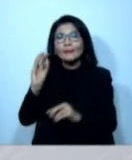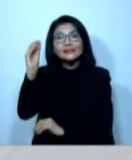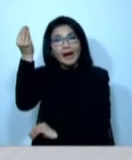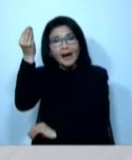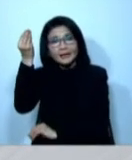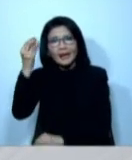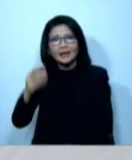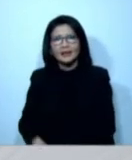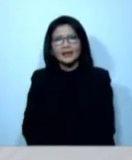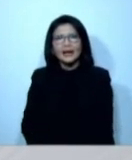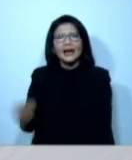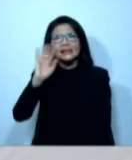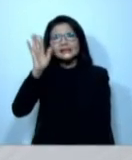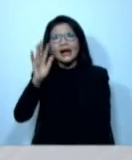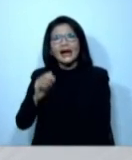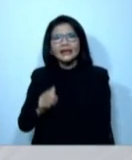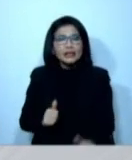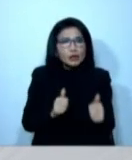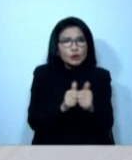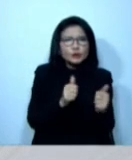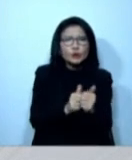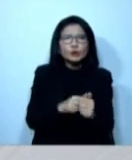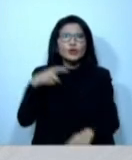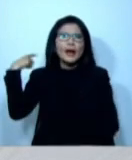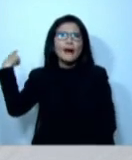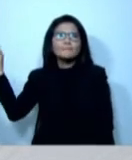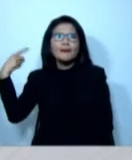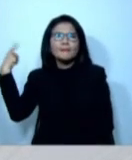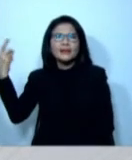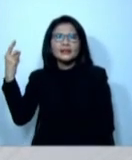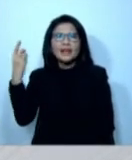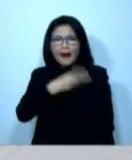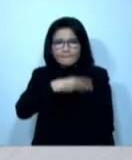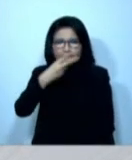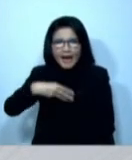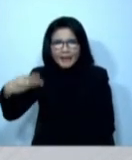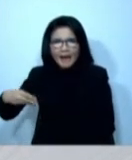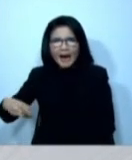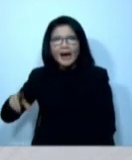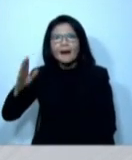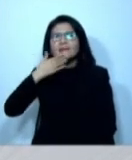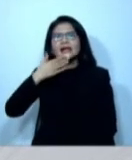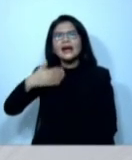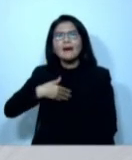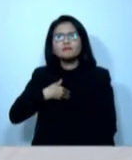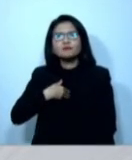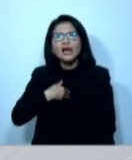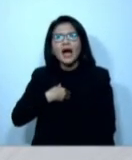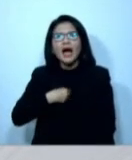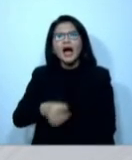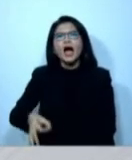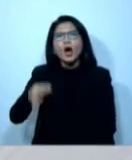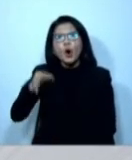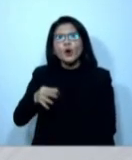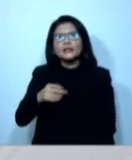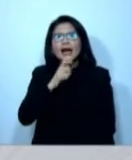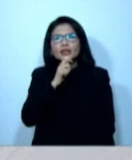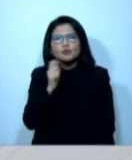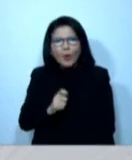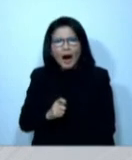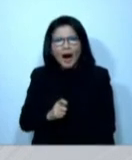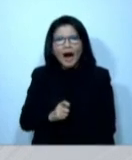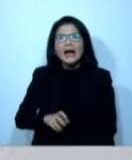jangan kita meniru pemerintah Belanda mereka punya kota tua ketika kota tua turun permukaan mereka pindah ke selatan bikin di sekitar Monas